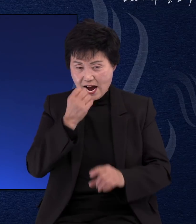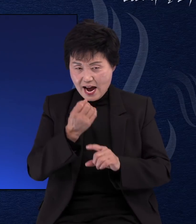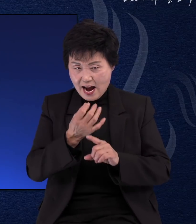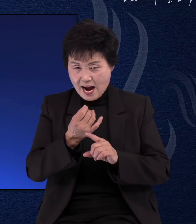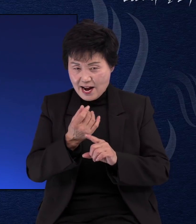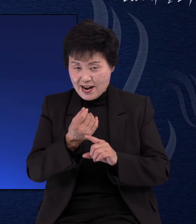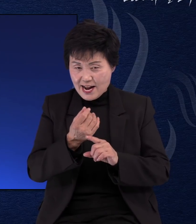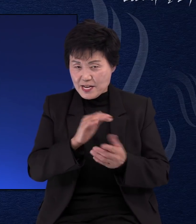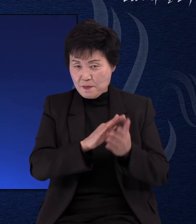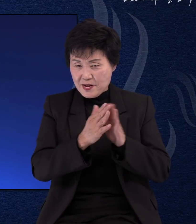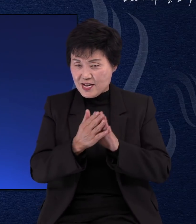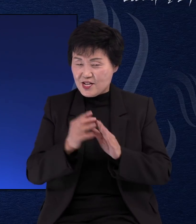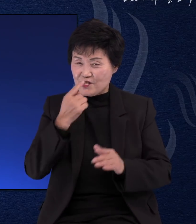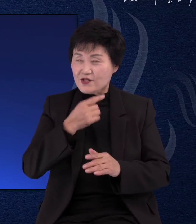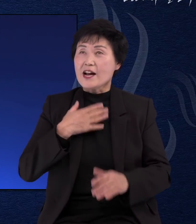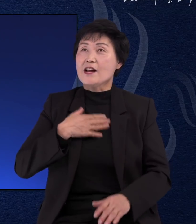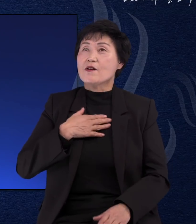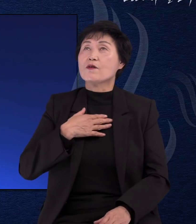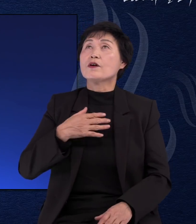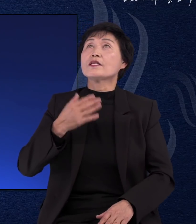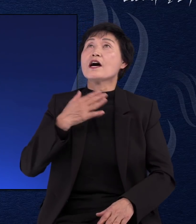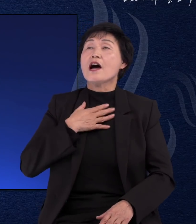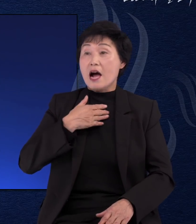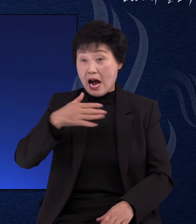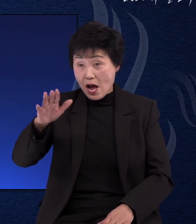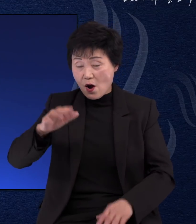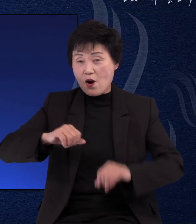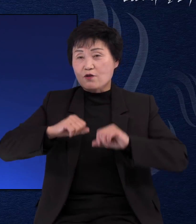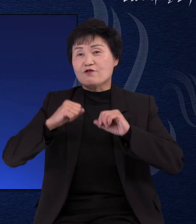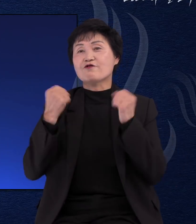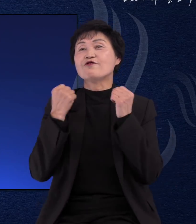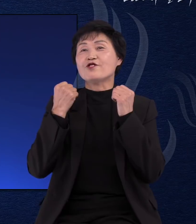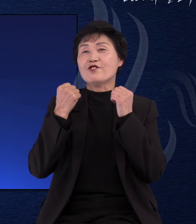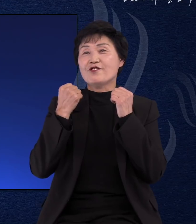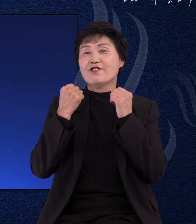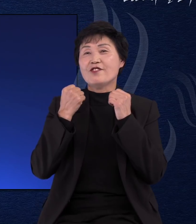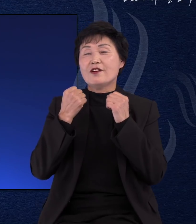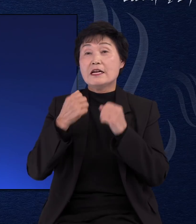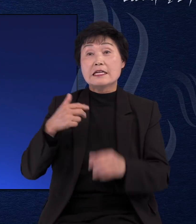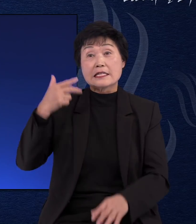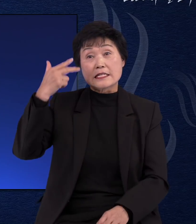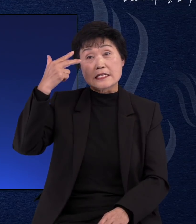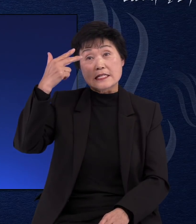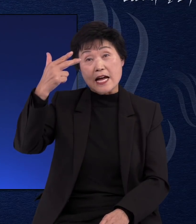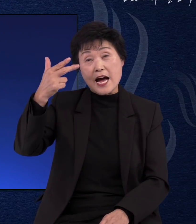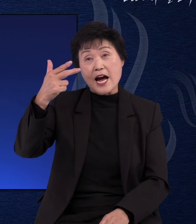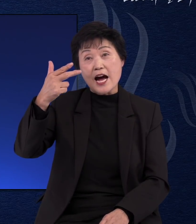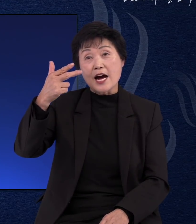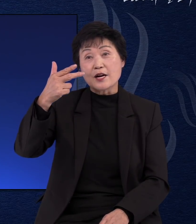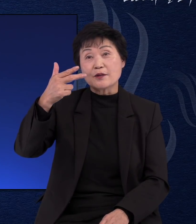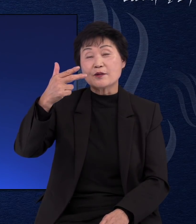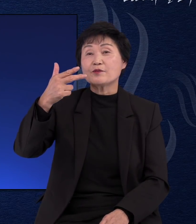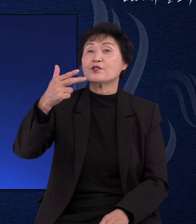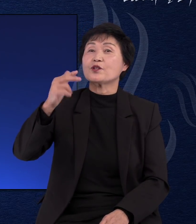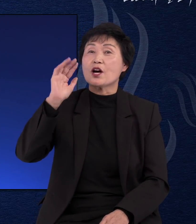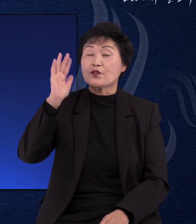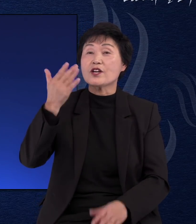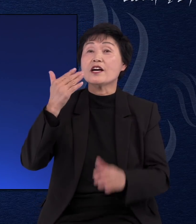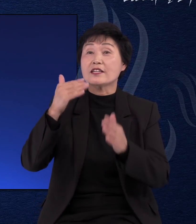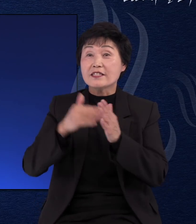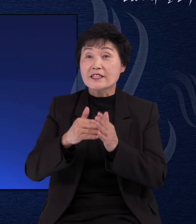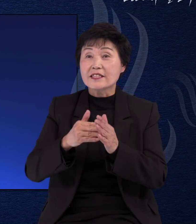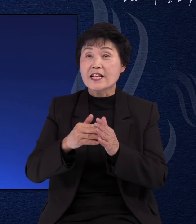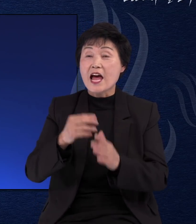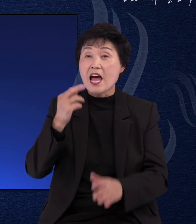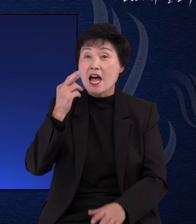갑니다 라고 하나님의 부르심에 순종하게 되었죠. 그 다음 주에 미국 교회를 빌렸으니까 한국 음식을 못 먹으니까